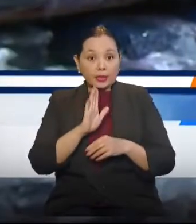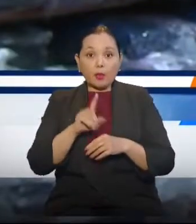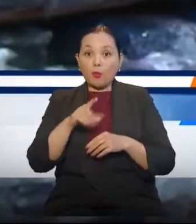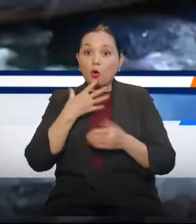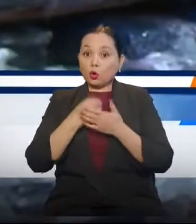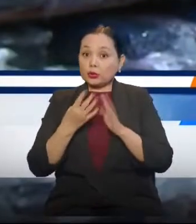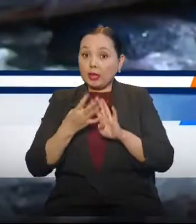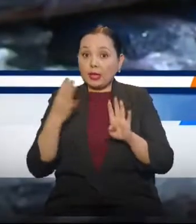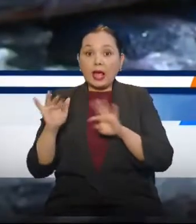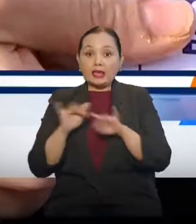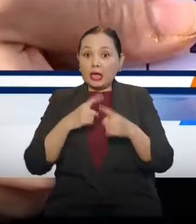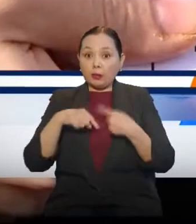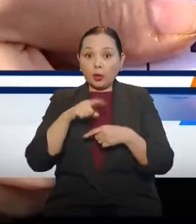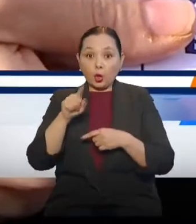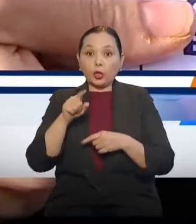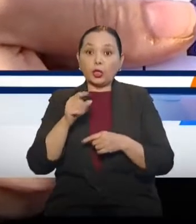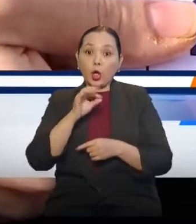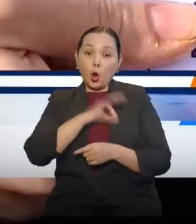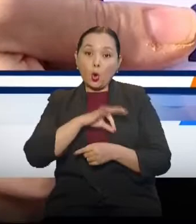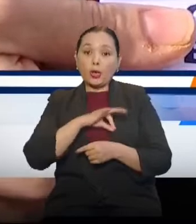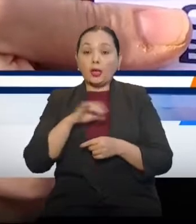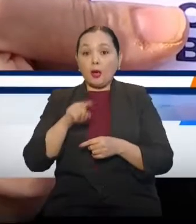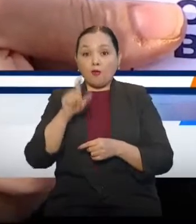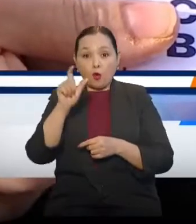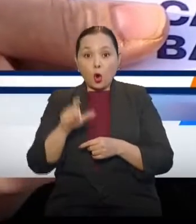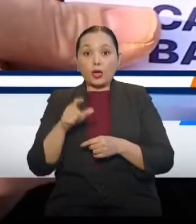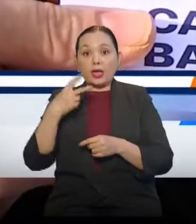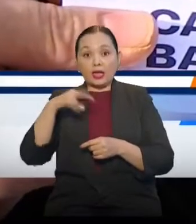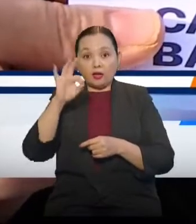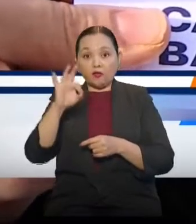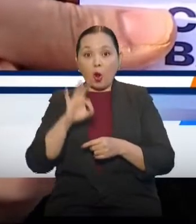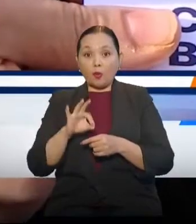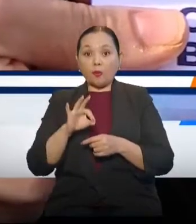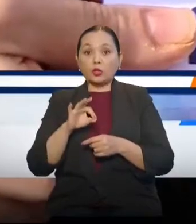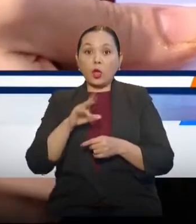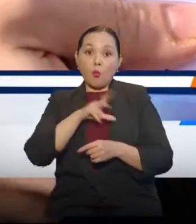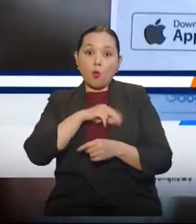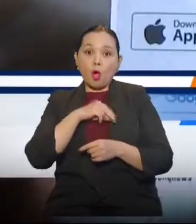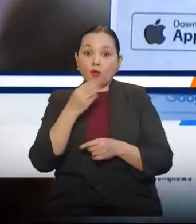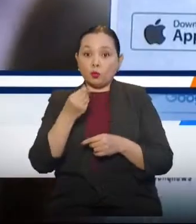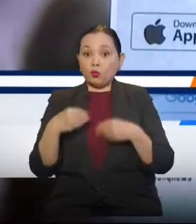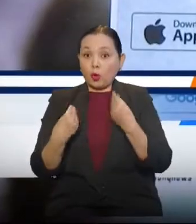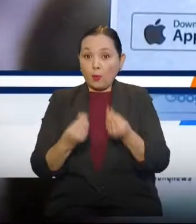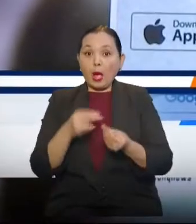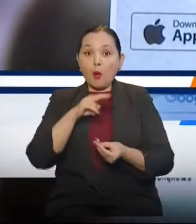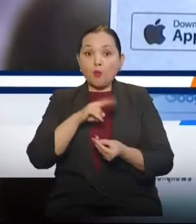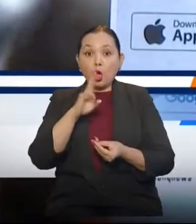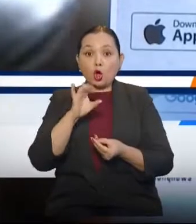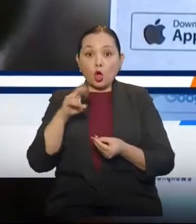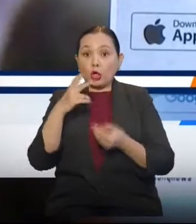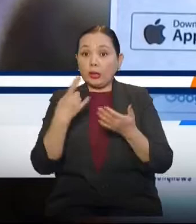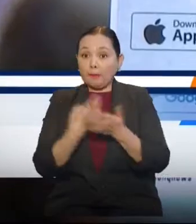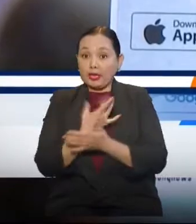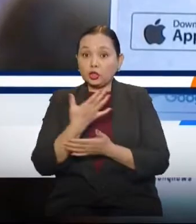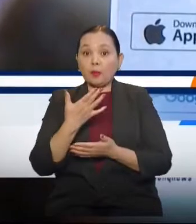o'z navbatida tadbirkorga nisbatan qo'llanilgan moliya jarimasi yana fuqaroga 20% miqdorda mukofot puli beriladi. QR kodli chek birinchi marta soliq